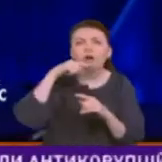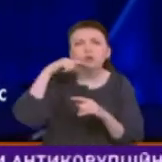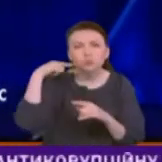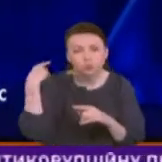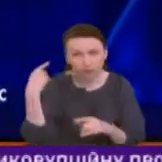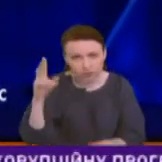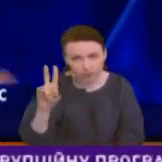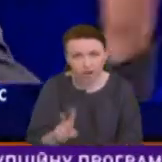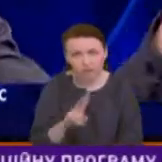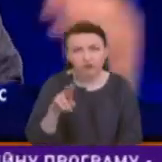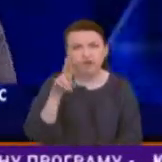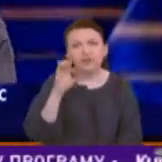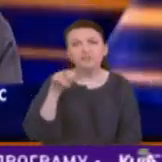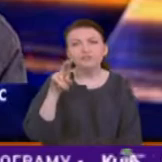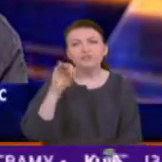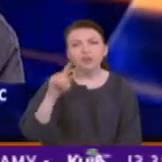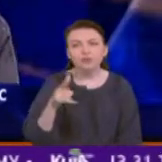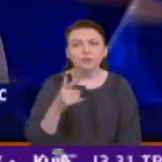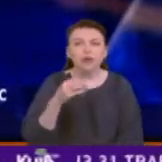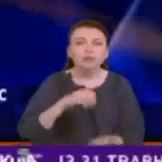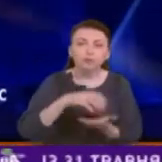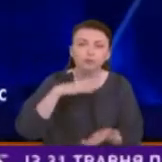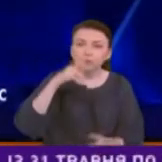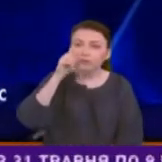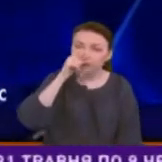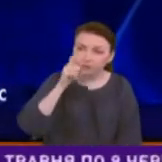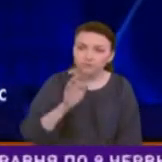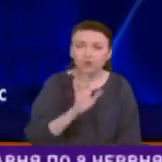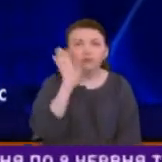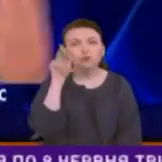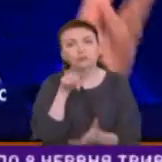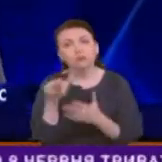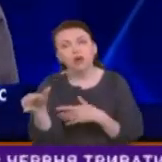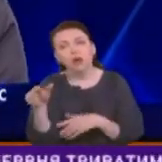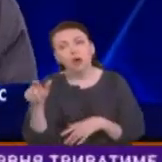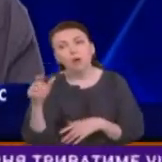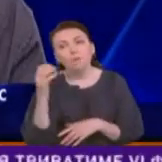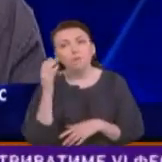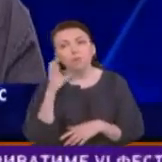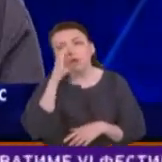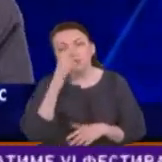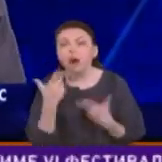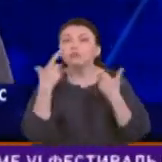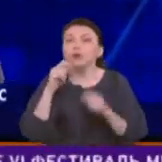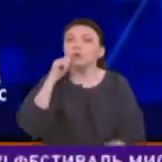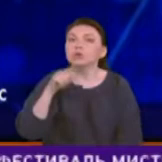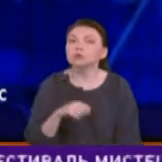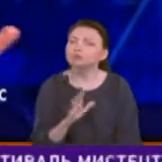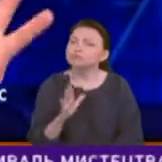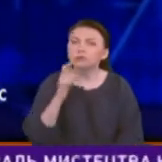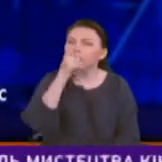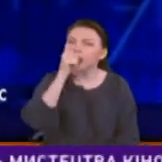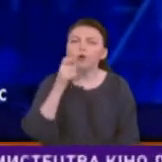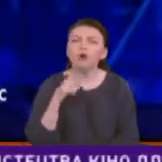в Відні, да-да-да. Ми на Пасху були у грецькій церкві, потім зранку пішли в болгарську. Є там сербська, а де ж українська? Ні, тільки греко-католицька,